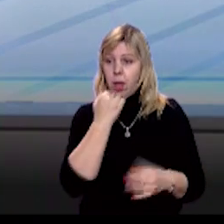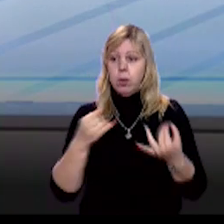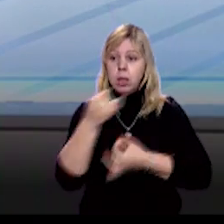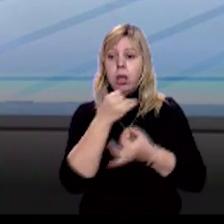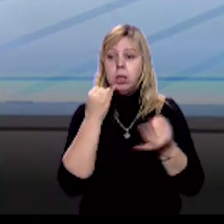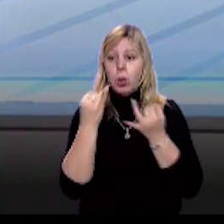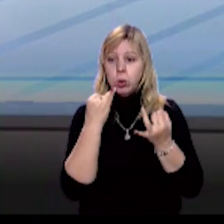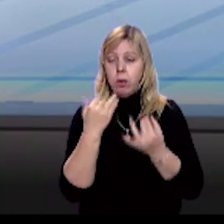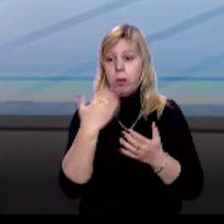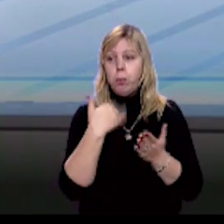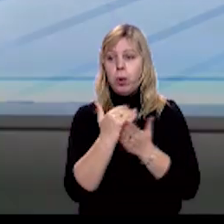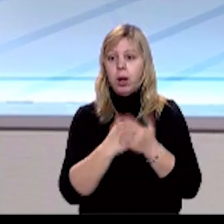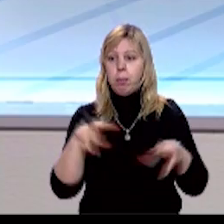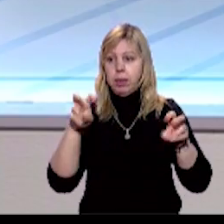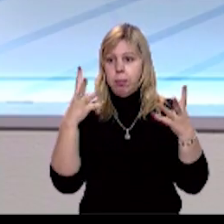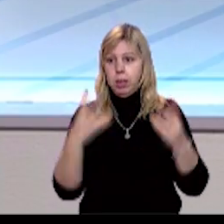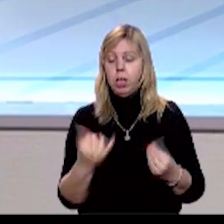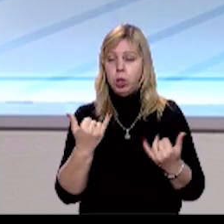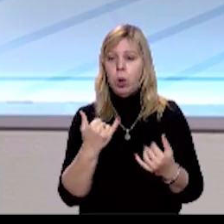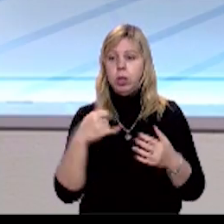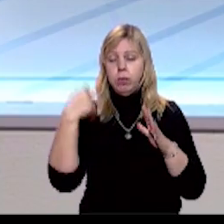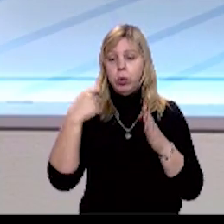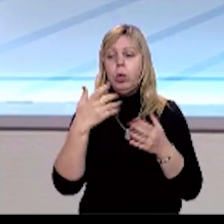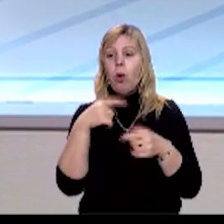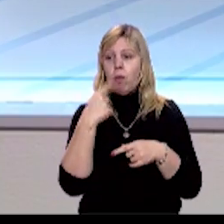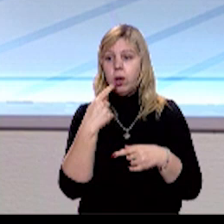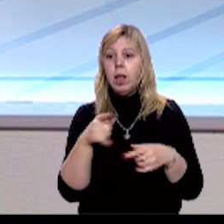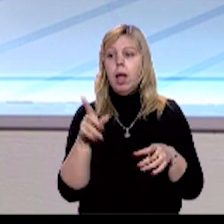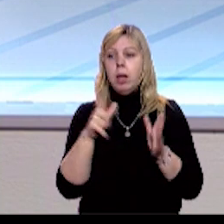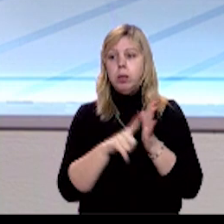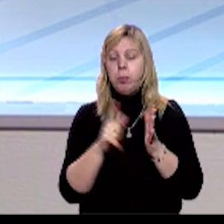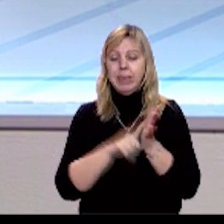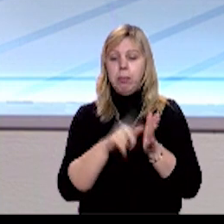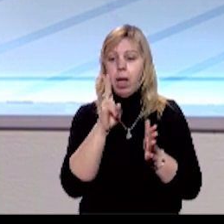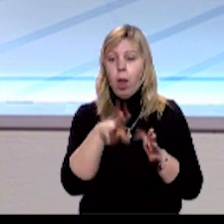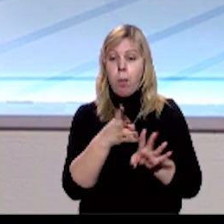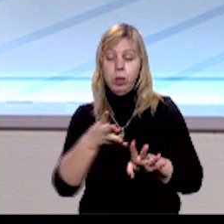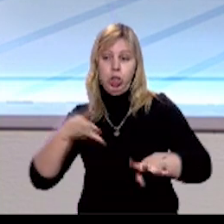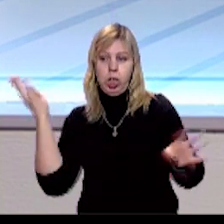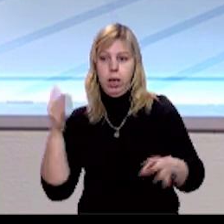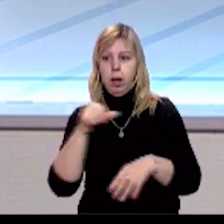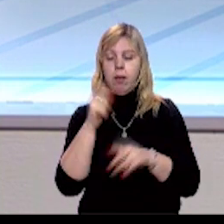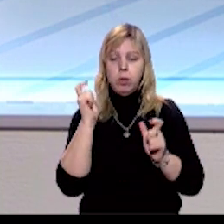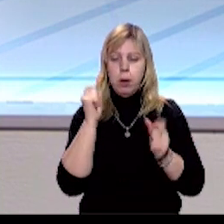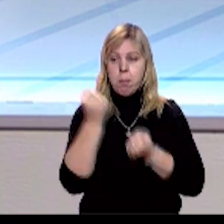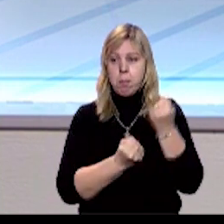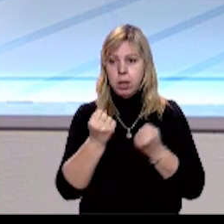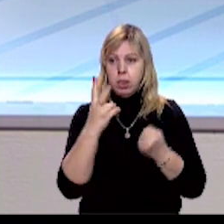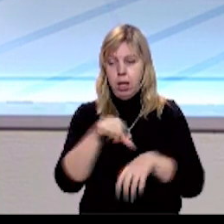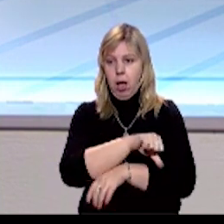розмову. І це була програма «Тема дня». Сьогодні в студії говорили про 7-кілометрову чергу вантажних